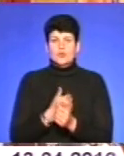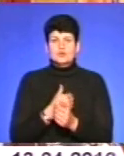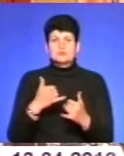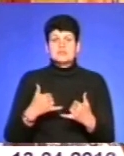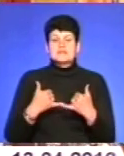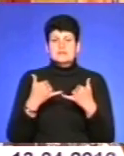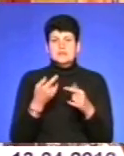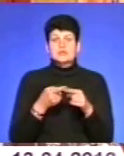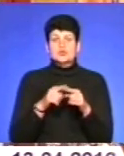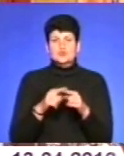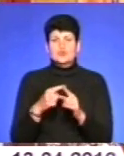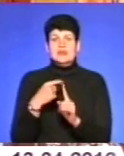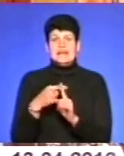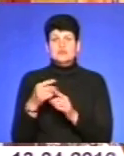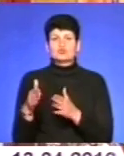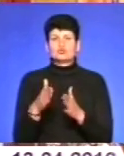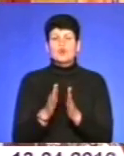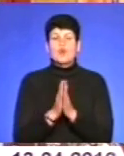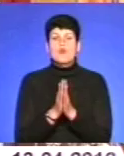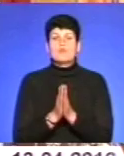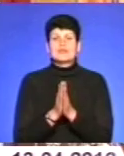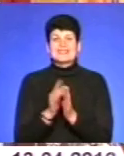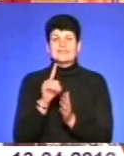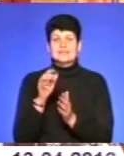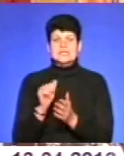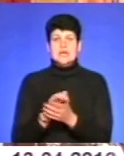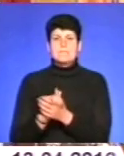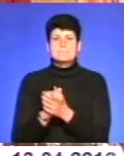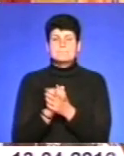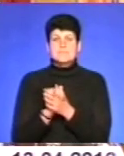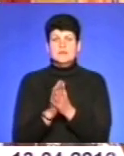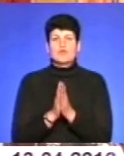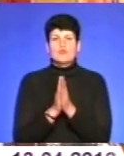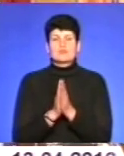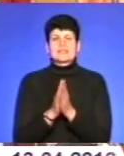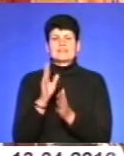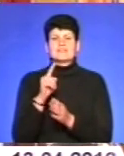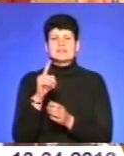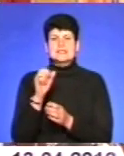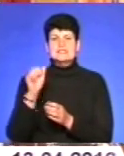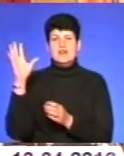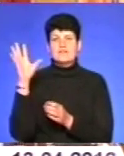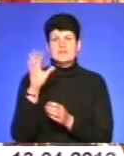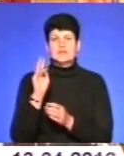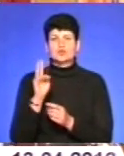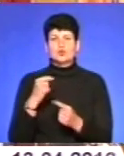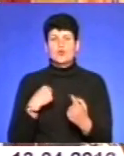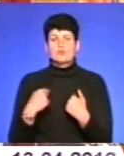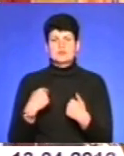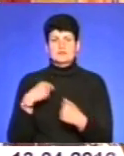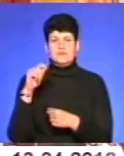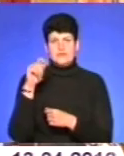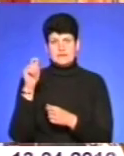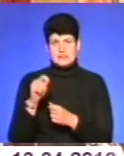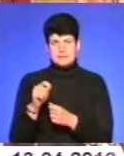цю хресну дорогу молитві за мир, молитві за всіх, які постраждали від війни.